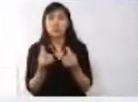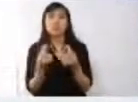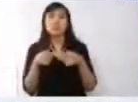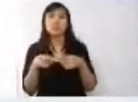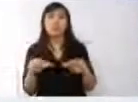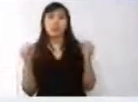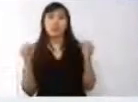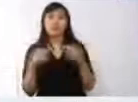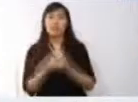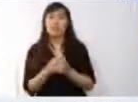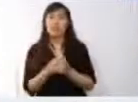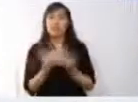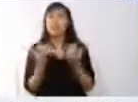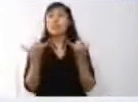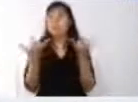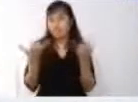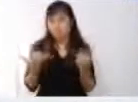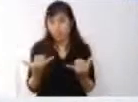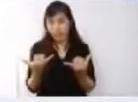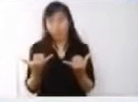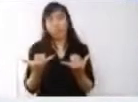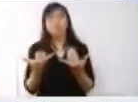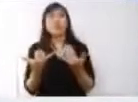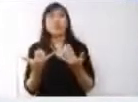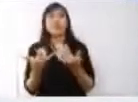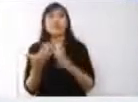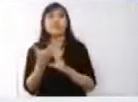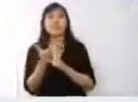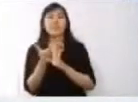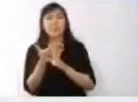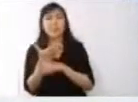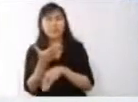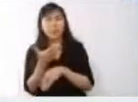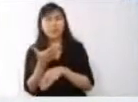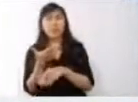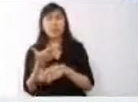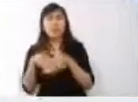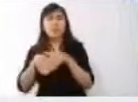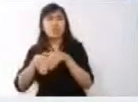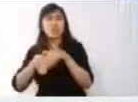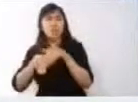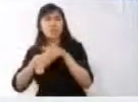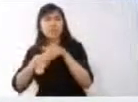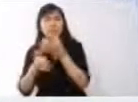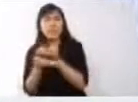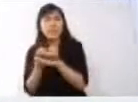nila sinisiguro ang kaligtasan at seguridad ng mga lalahok?